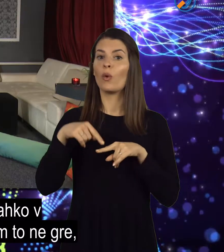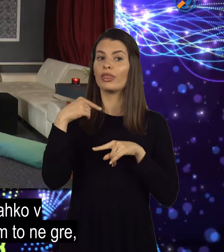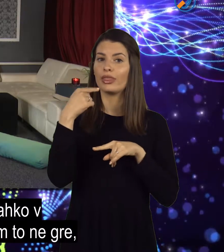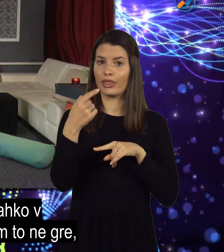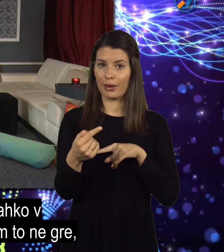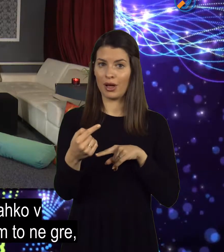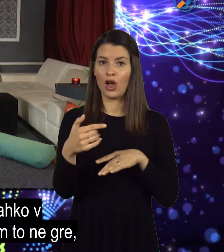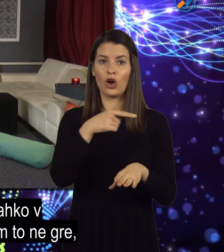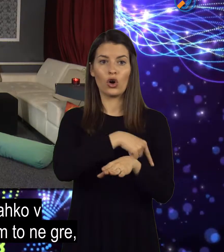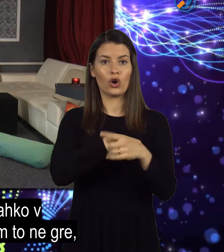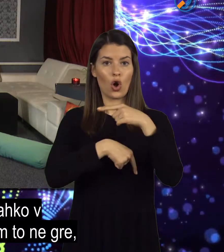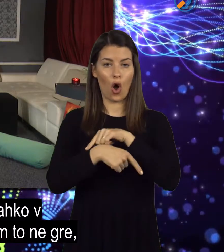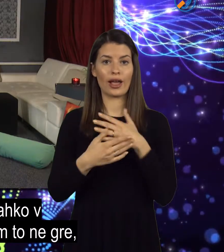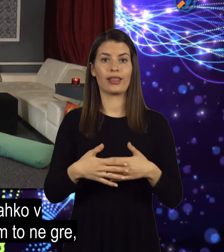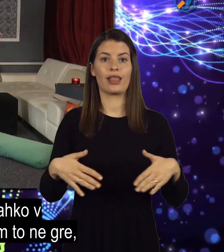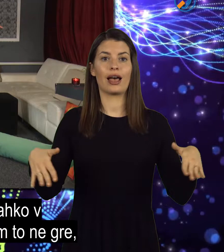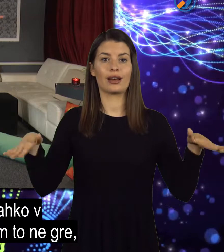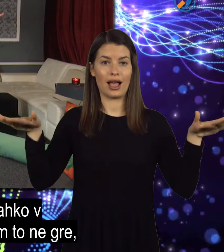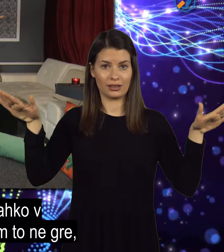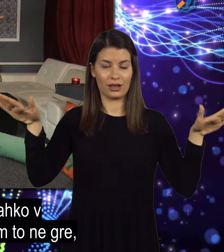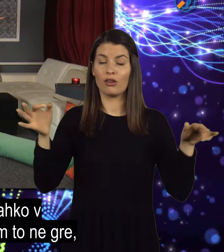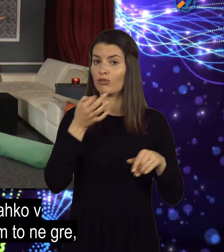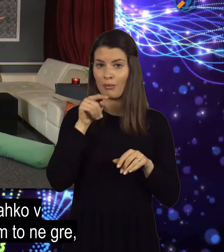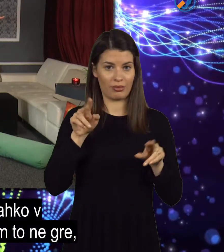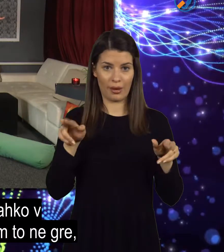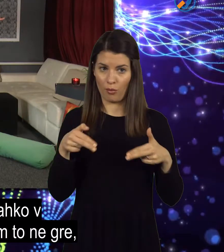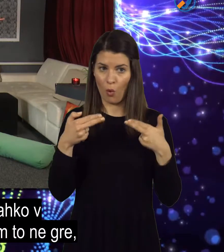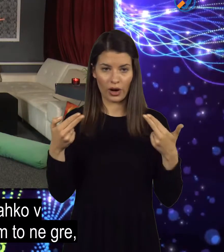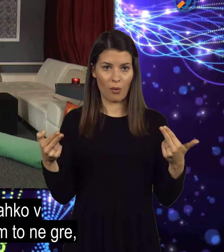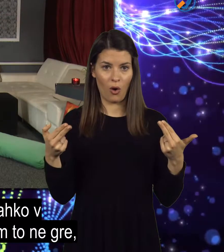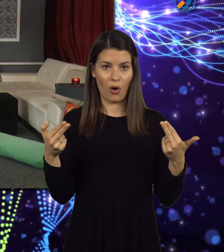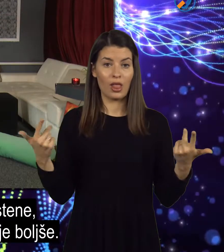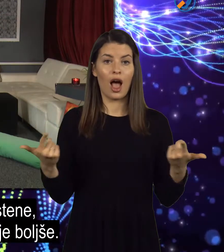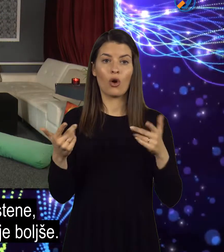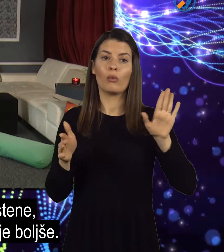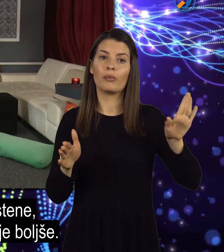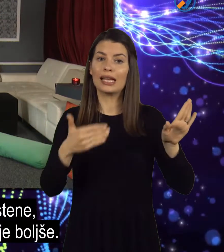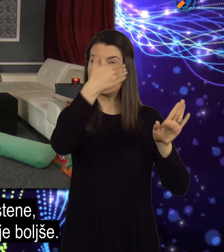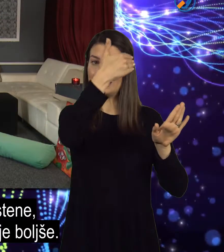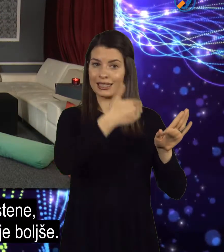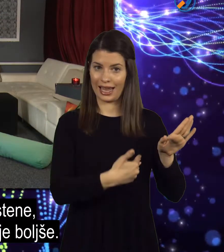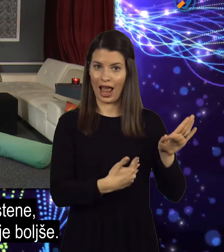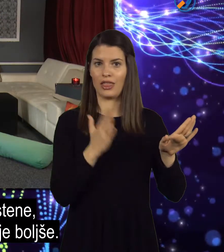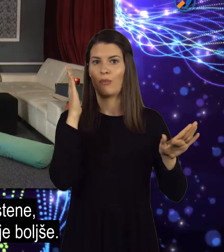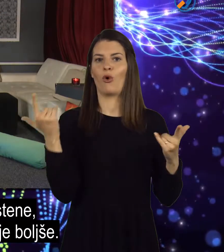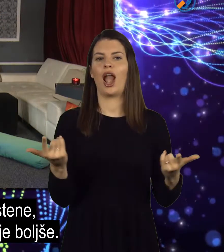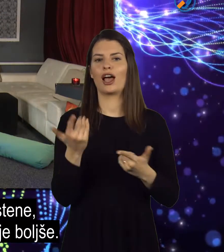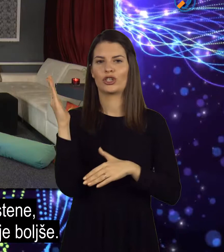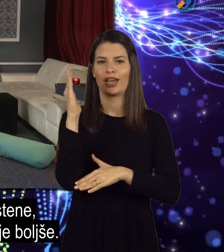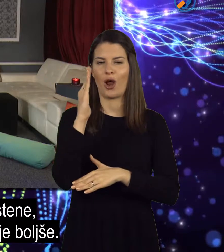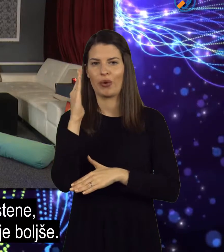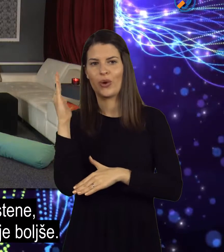in potem roke grejo lahko v odročenje. Če vam to ne gre, se dotakneš stene, da